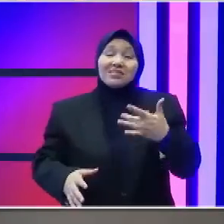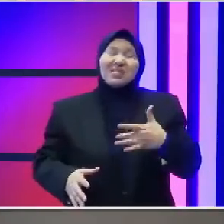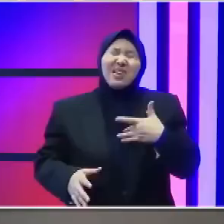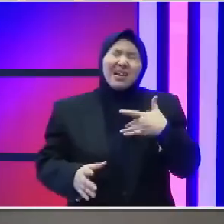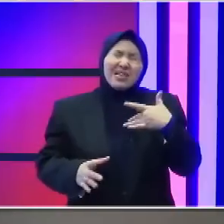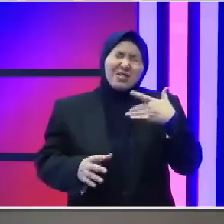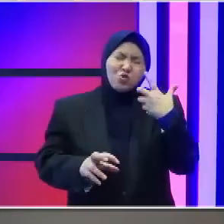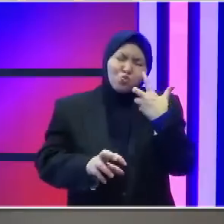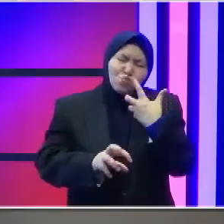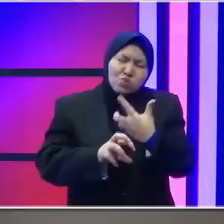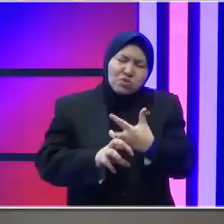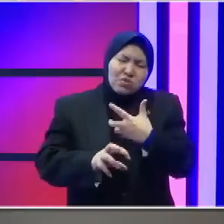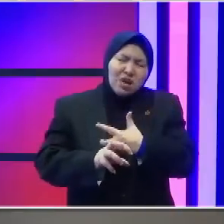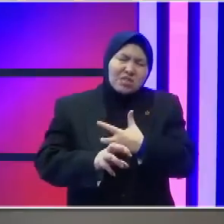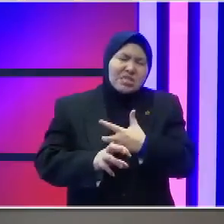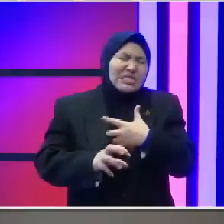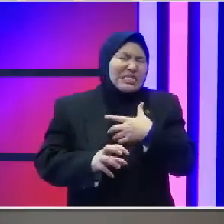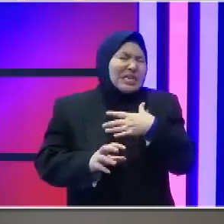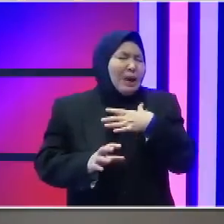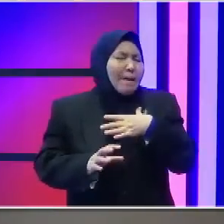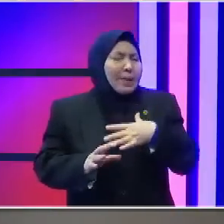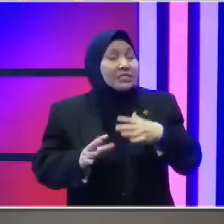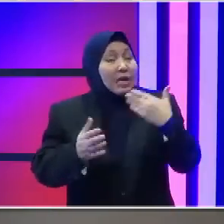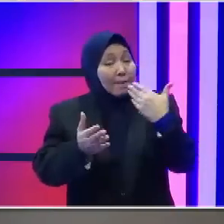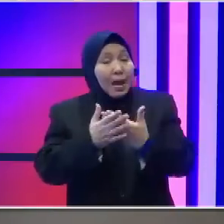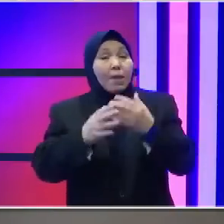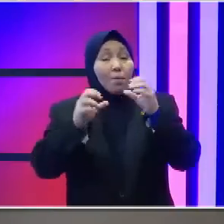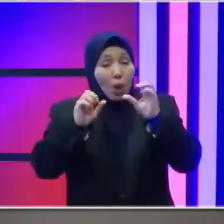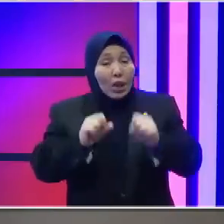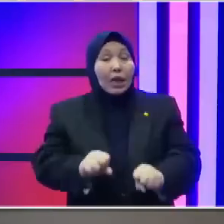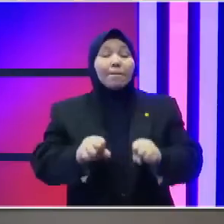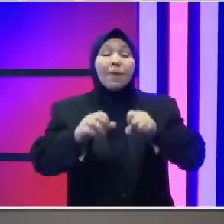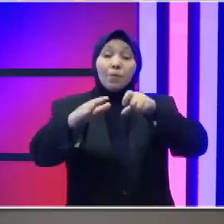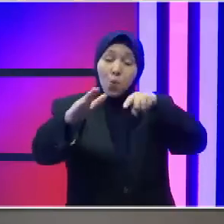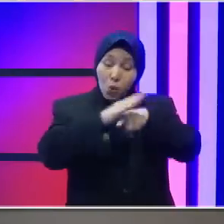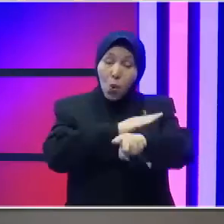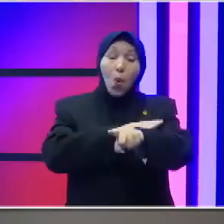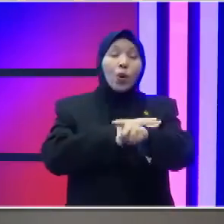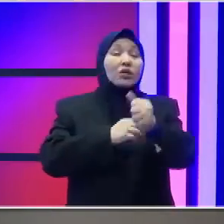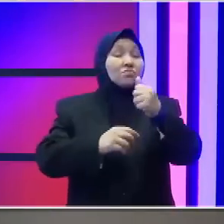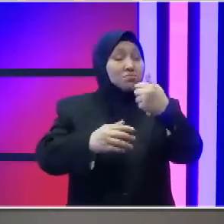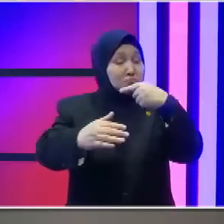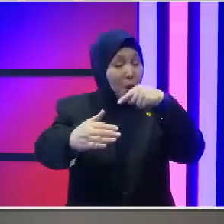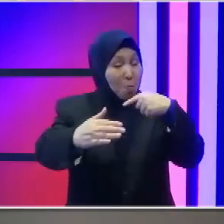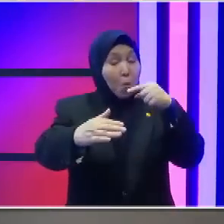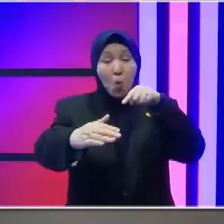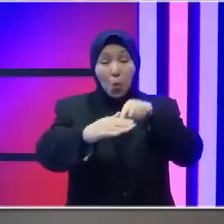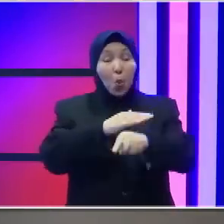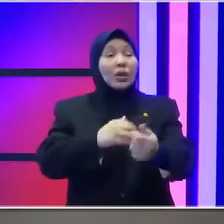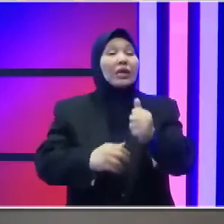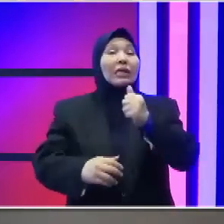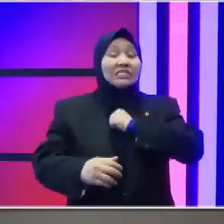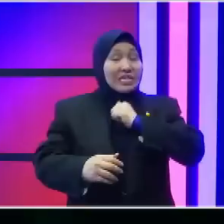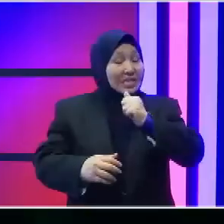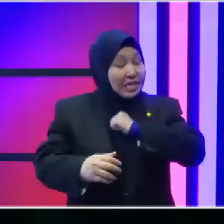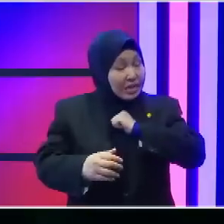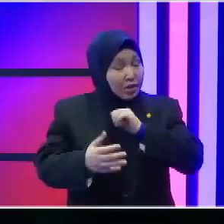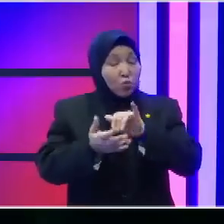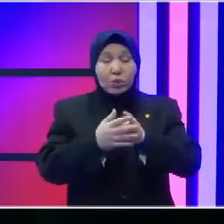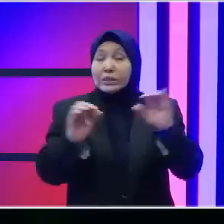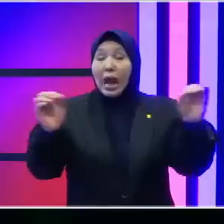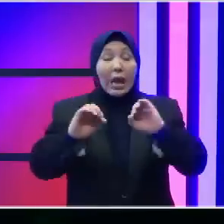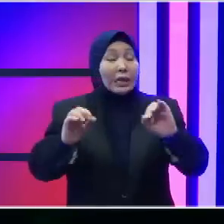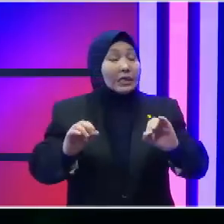ya. Kalau katakan sampai orang itu sanggup membunuh diri dan dia rasakan bahawa itulah penghujung bagi kehidupan, tak ada sakit